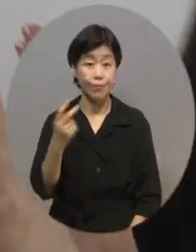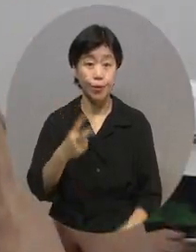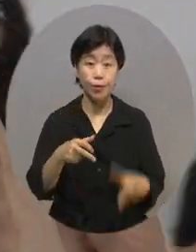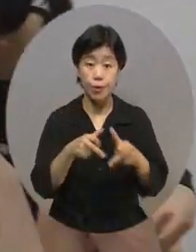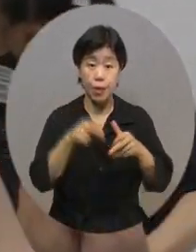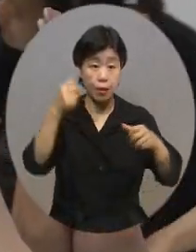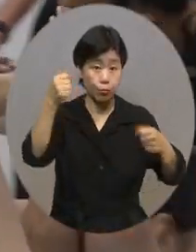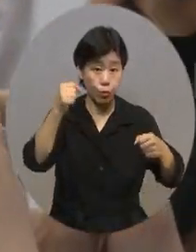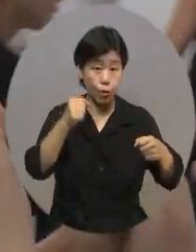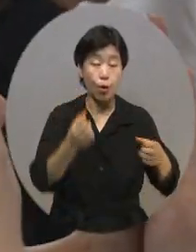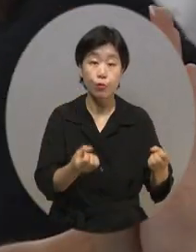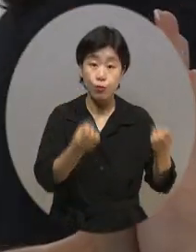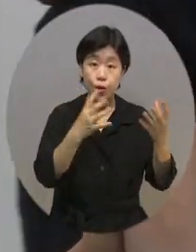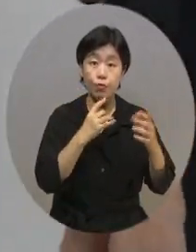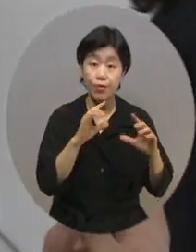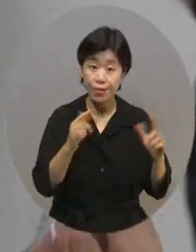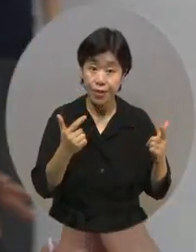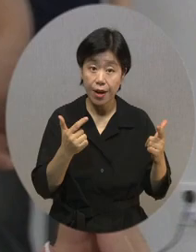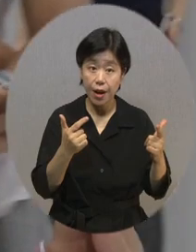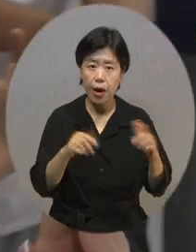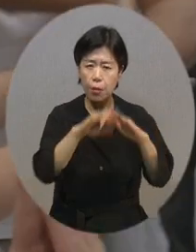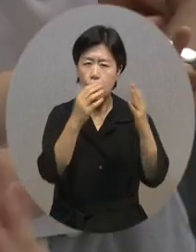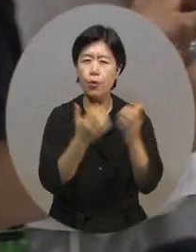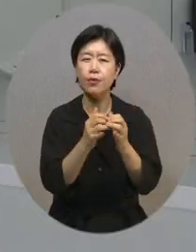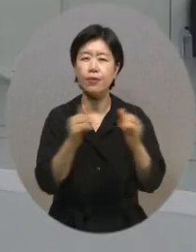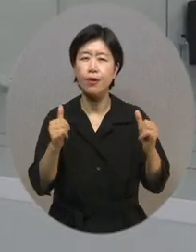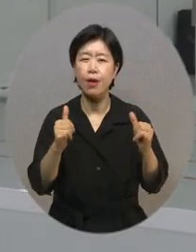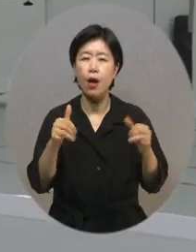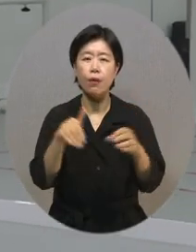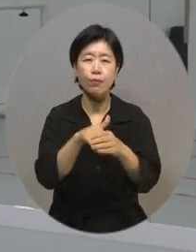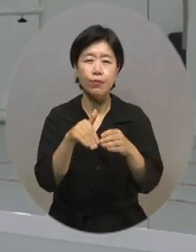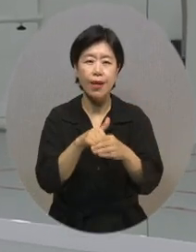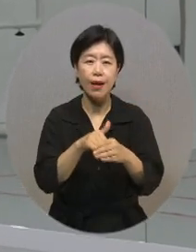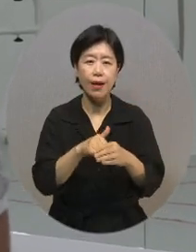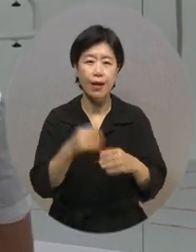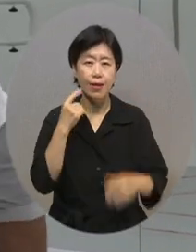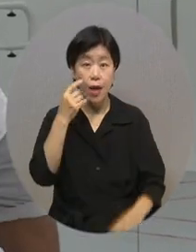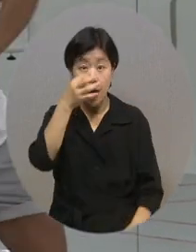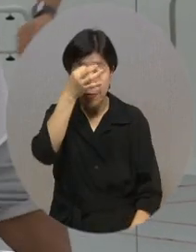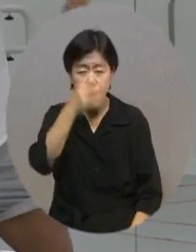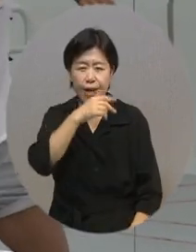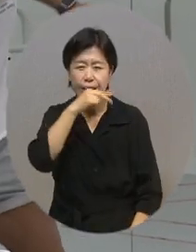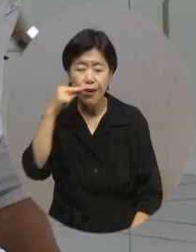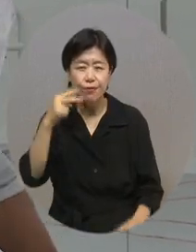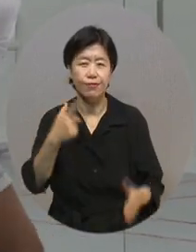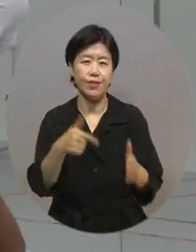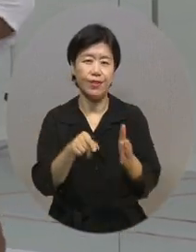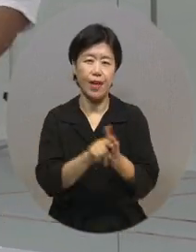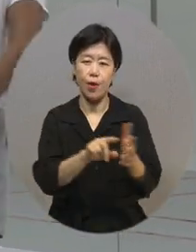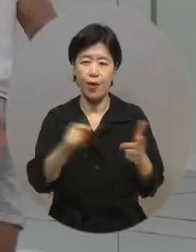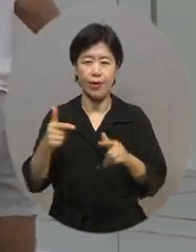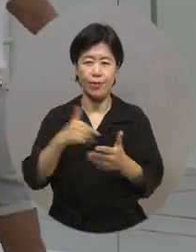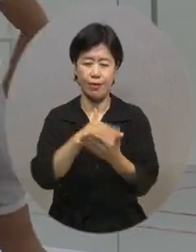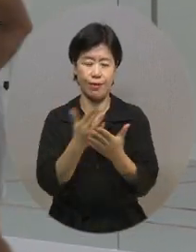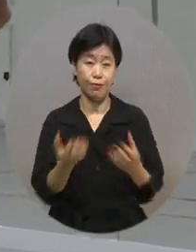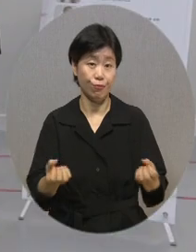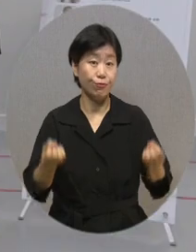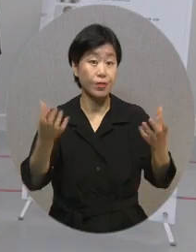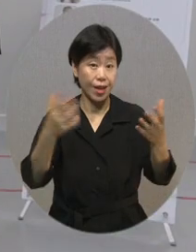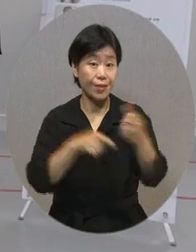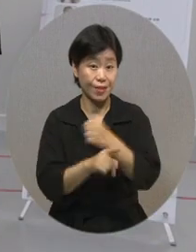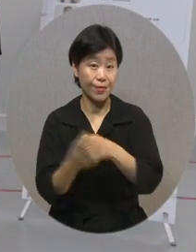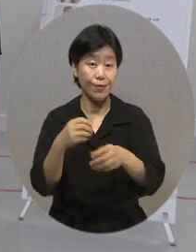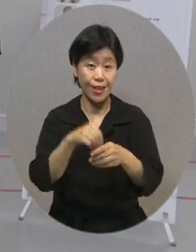무용의 축제뿐 아니라 모두의 문화예술 향유를 위한 알찬 부대 행사가 더해 다양성 축제로서 그 의미를